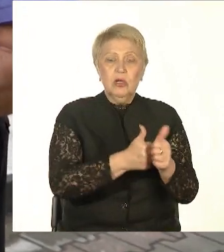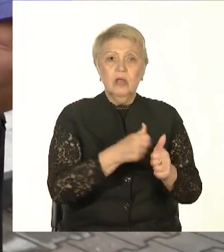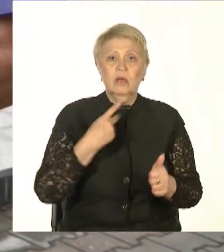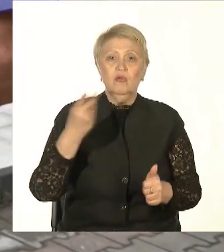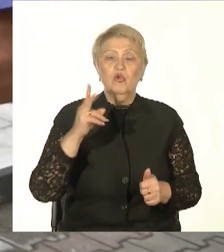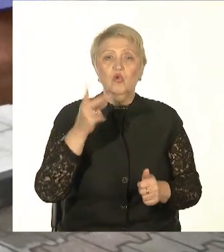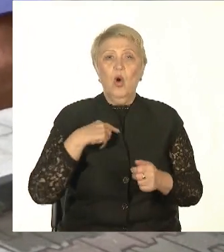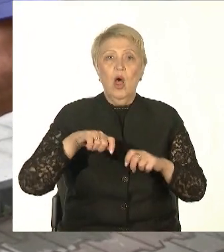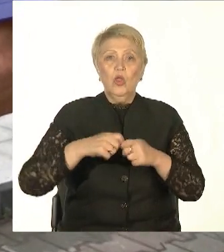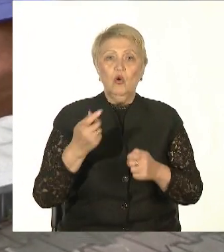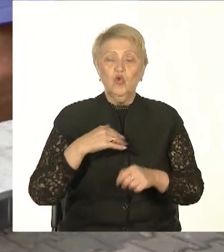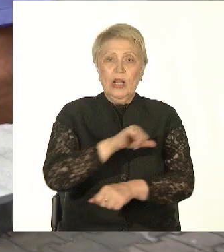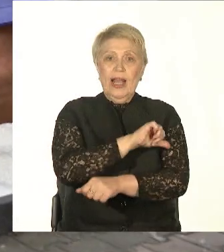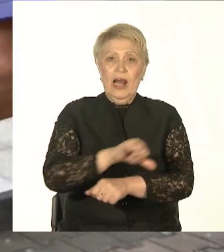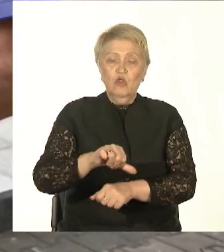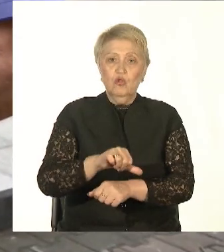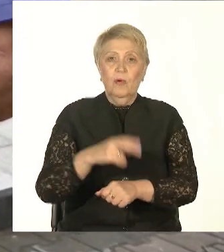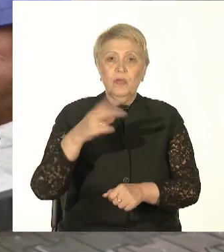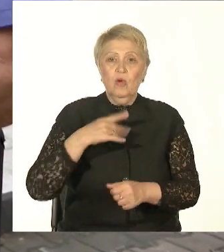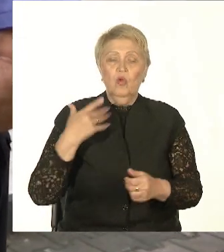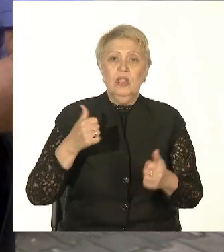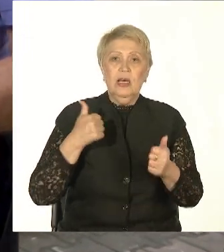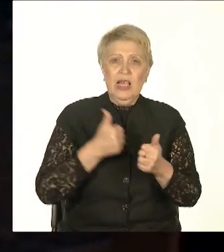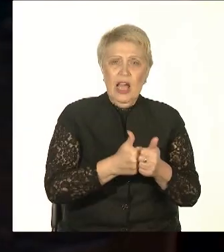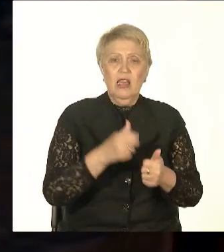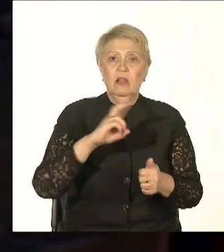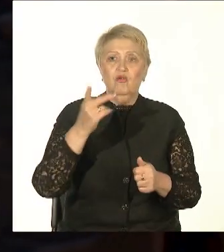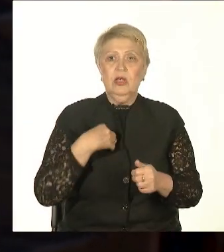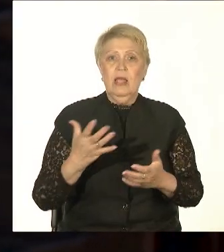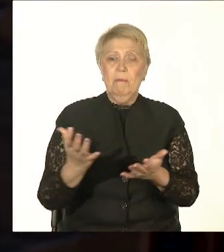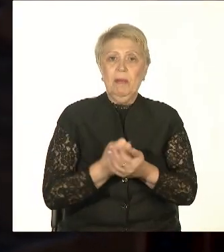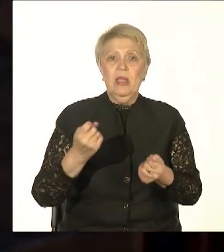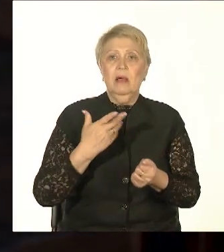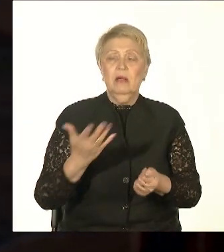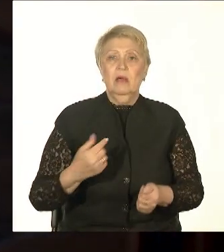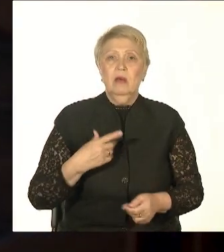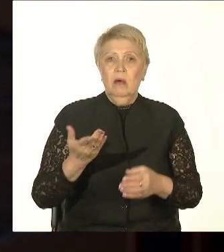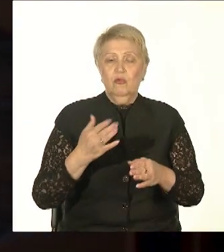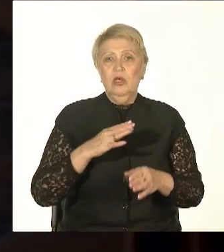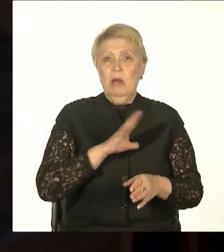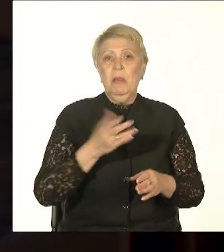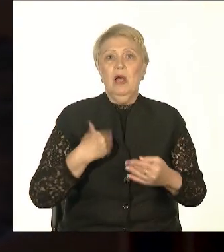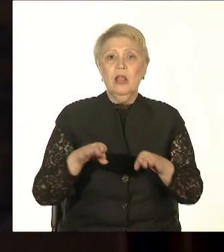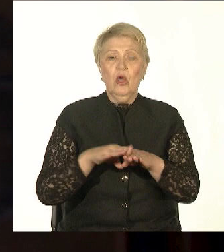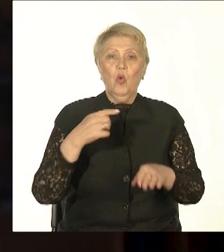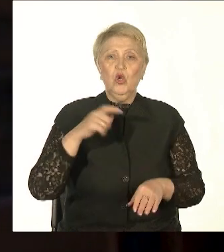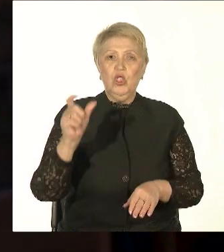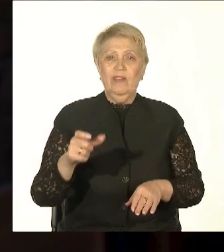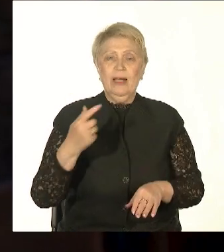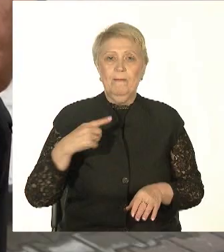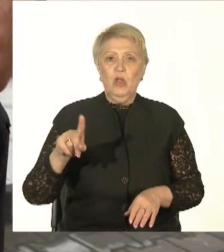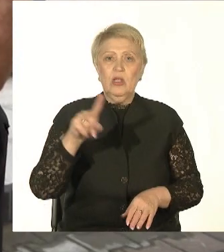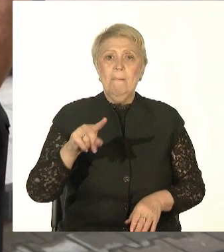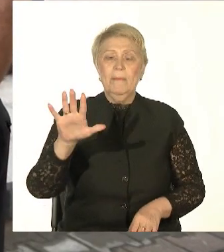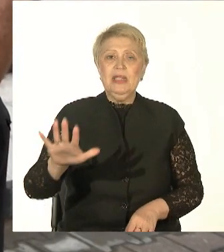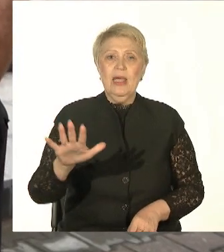прошли, он их нагонял и применял оружие очень точно. Он очень был такой человек, ну, скажем, постоянный.